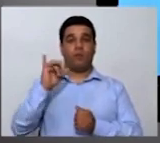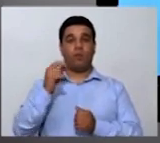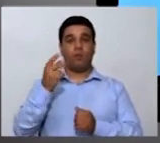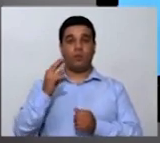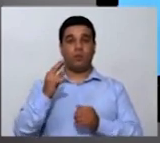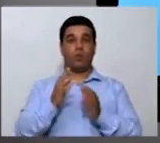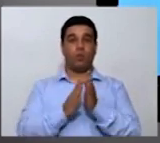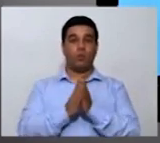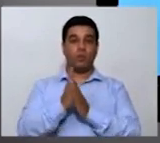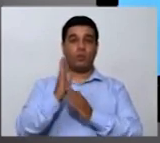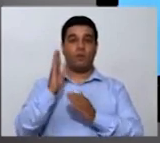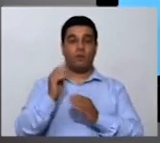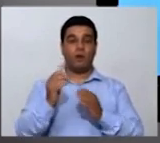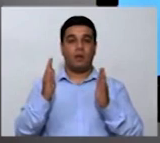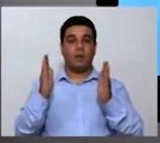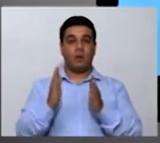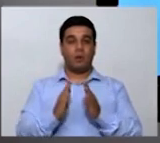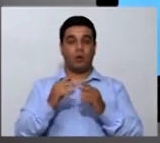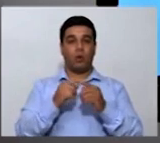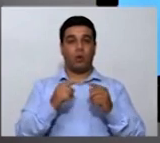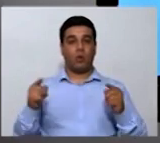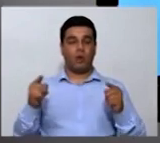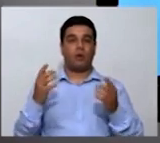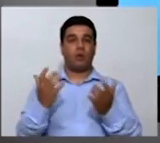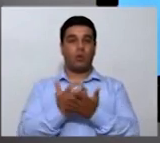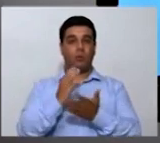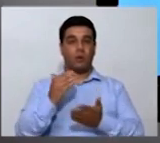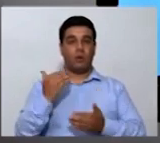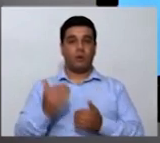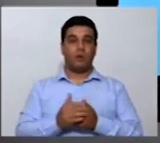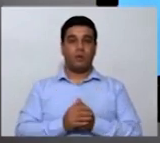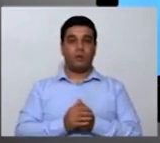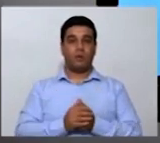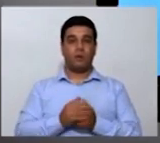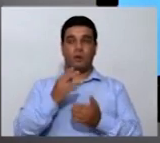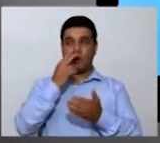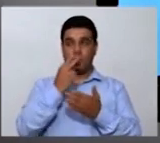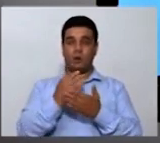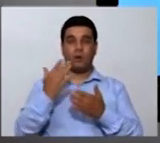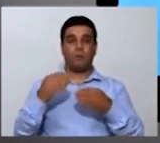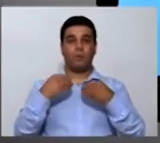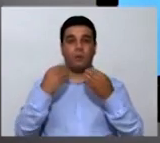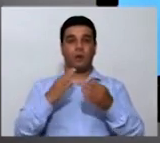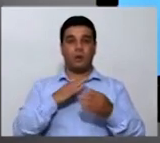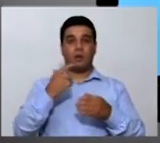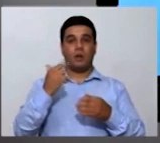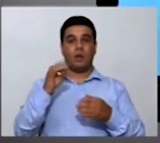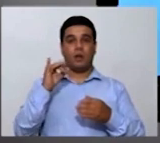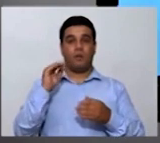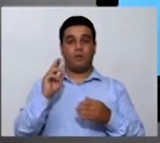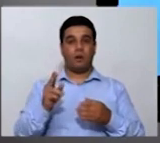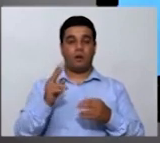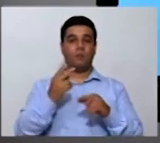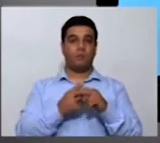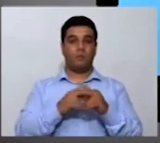Funksiyaning o'sish va kamayish oraliqlarini toping. Qarang, berilgan grafik.